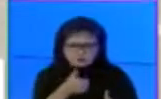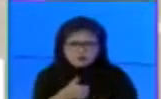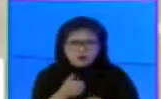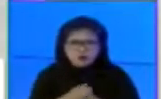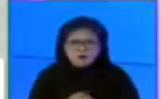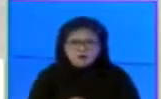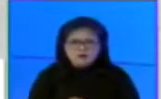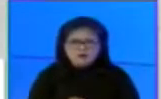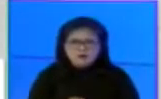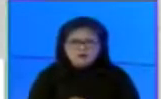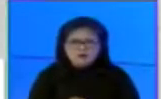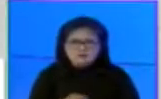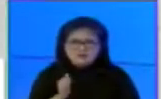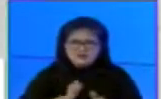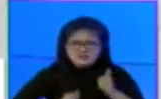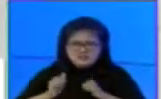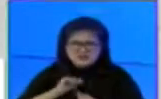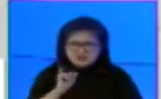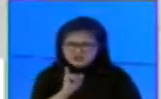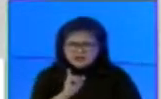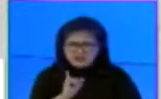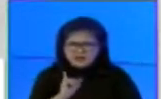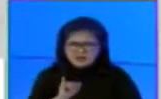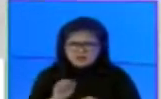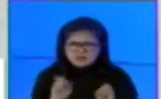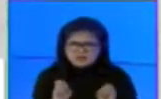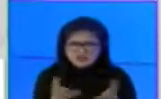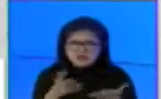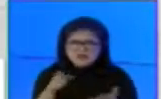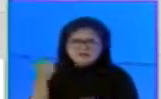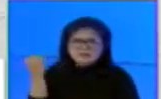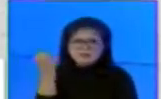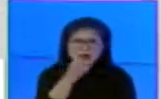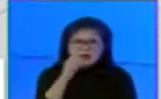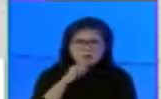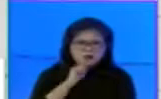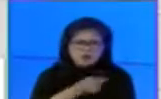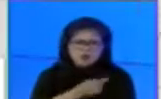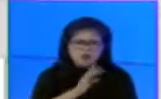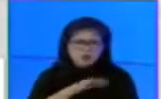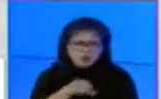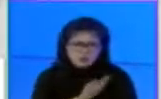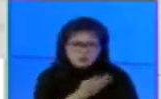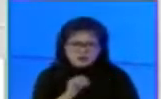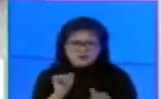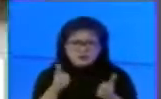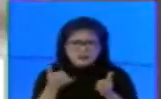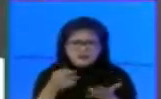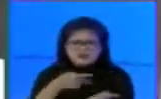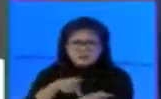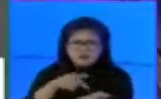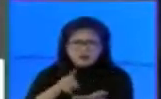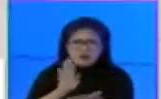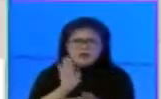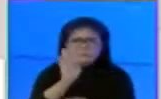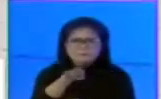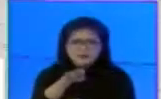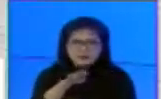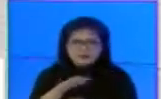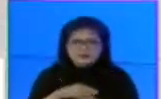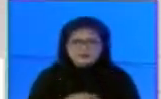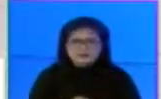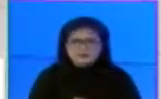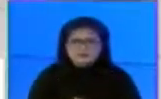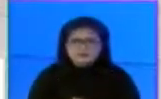tak terpuji tersebut terjadi saat pelaku menegur korban yang tengah bermain sepak bola di halaman sekolah. Pihak sekolah